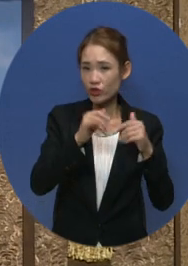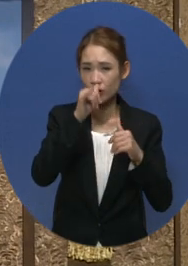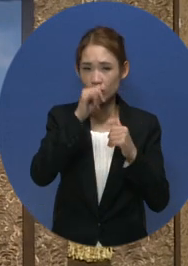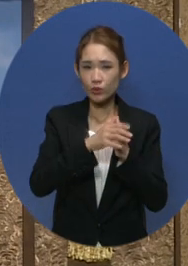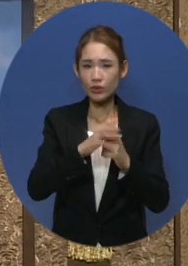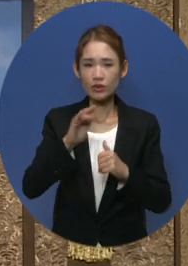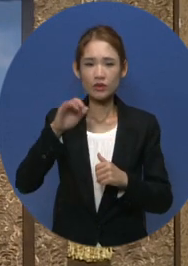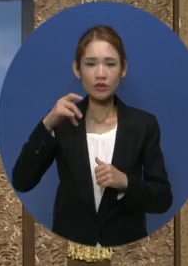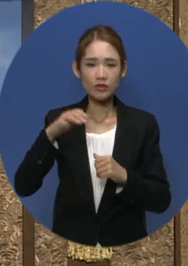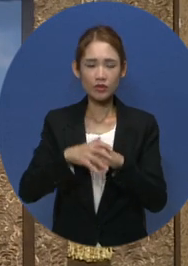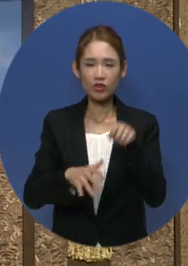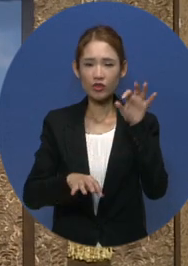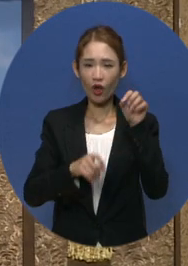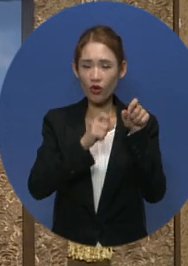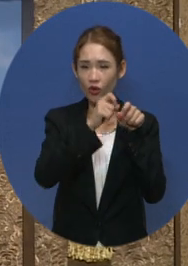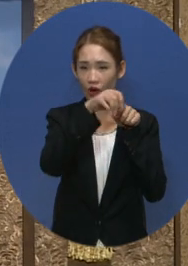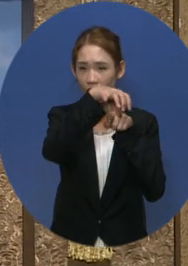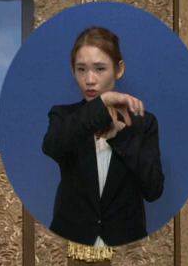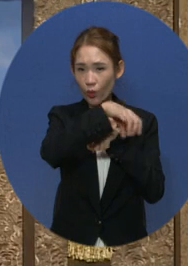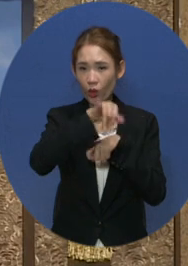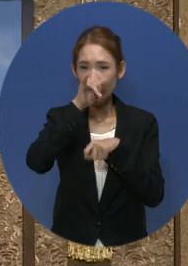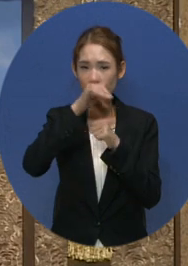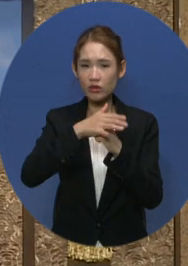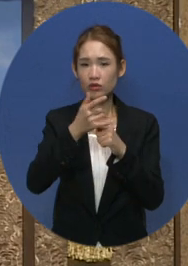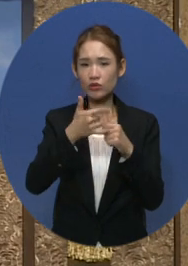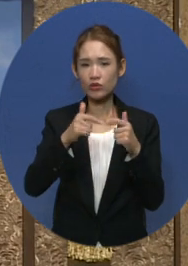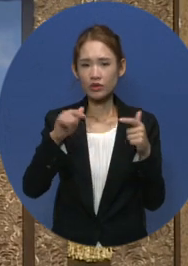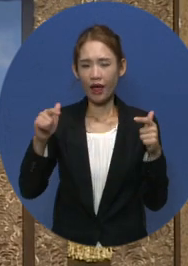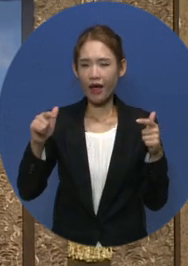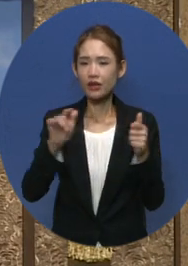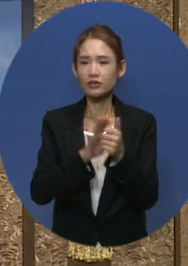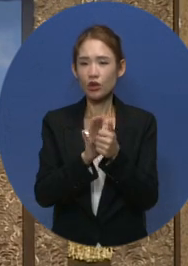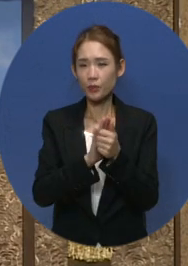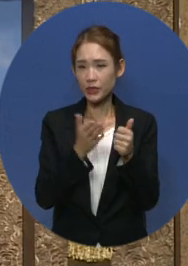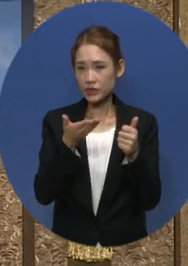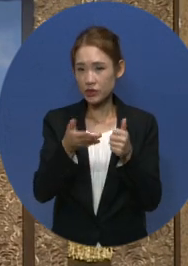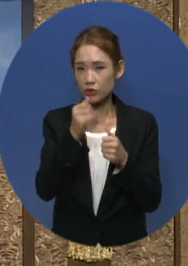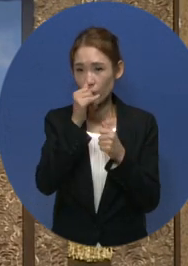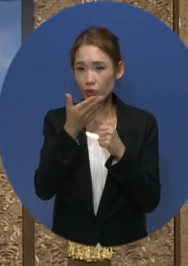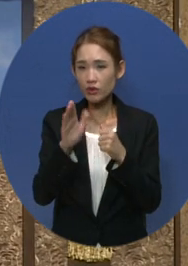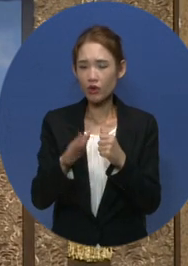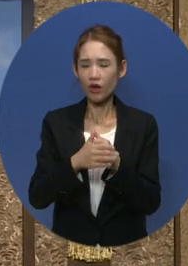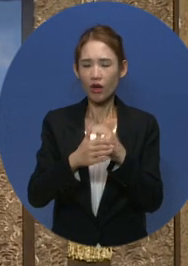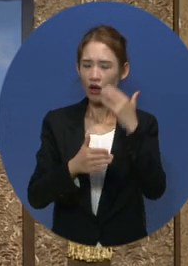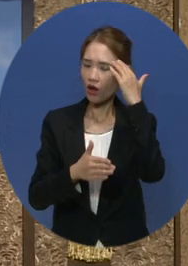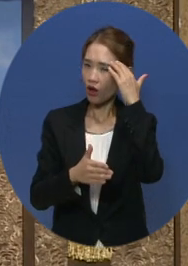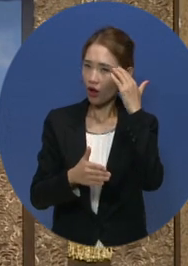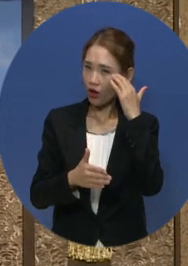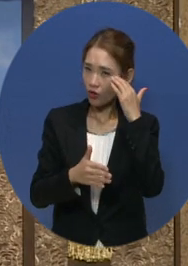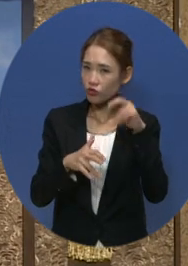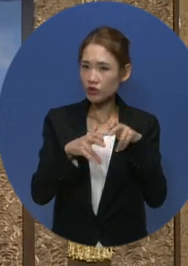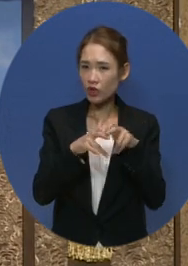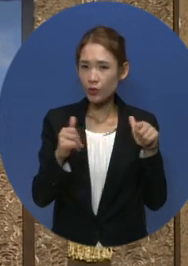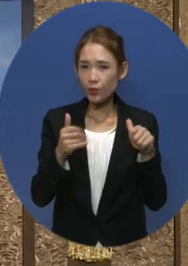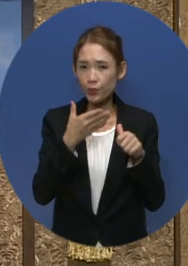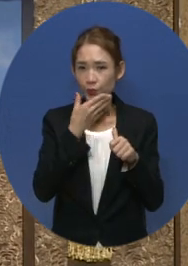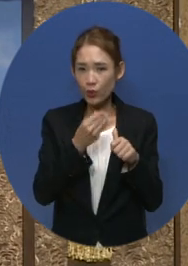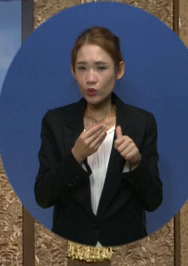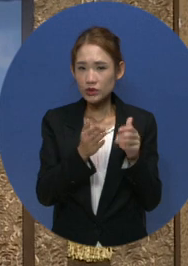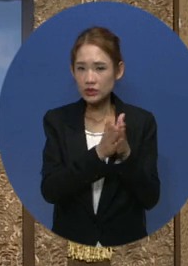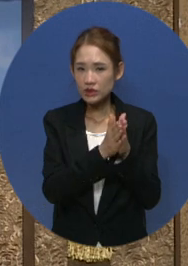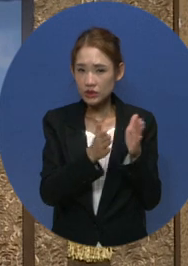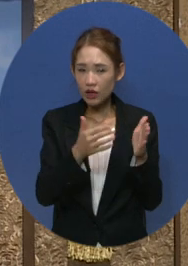센터가 10개소가 있어가지고 이분들을 위한 다양한 서비스를 제공하고 있는데 우리나라 장애인 복지 시작한 지 그래도 꽤